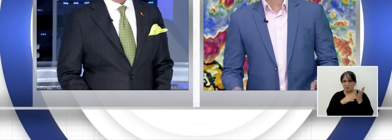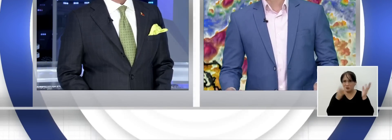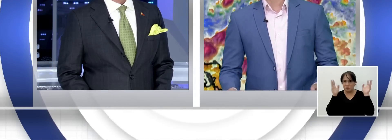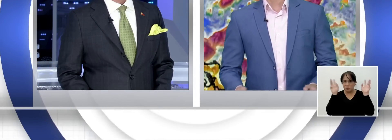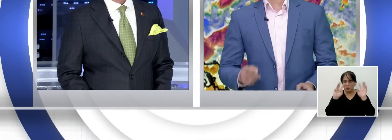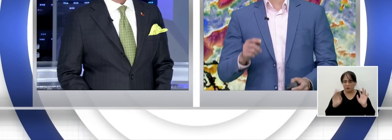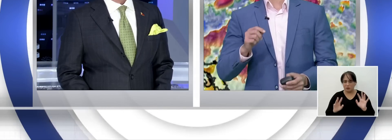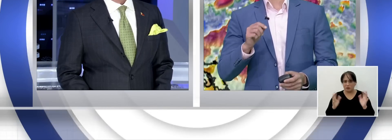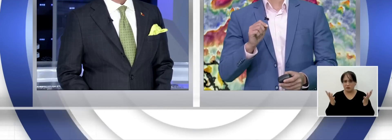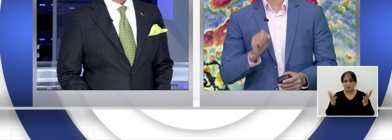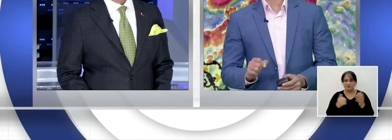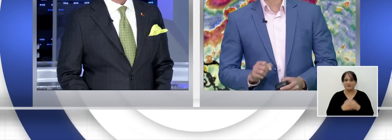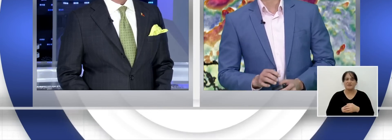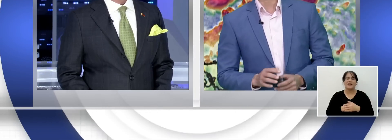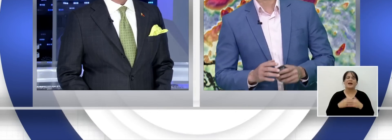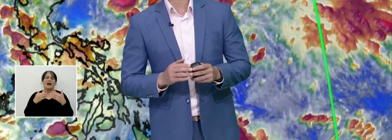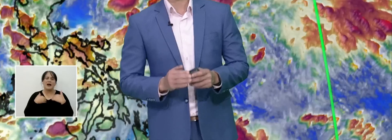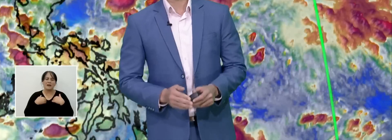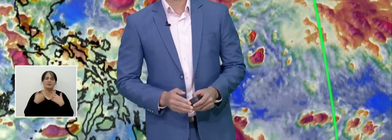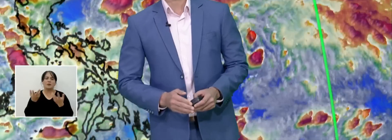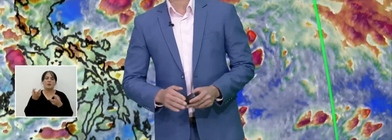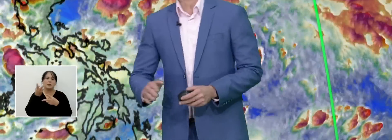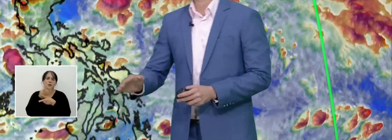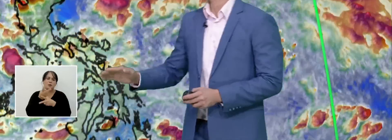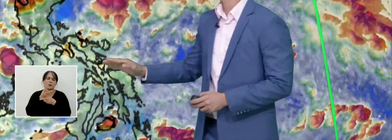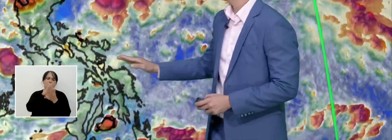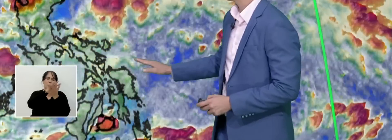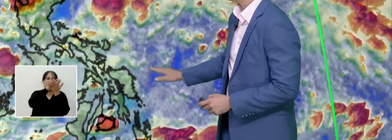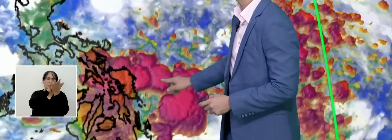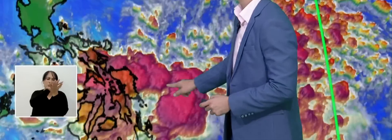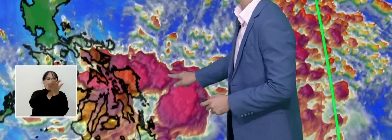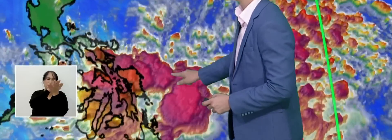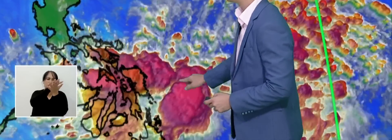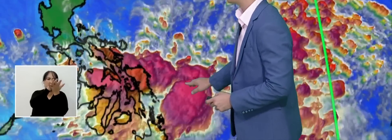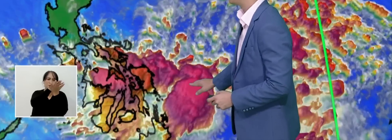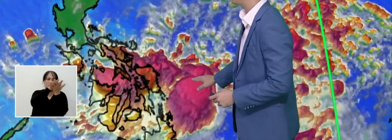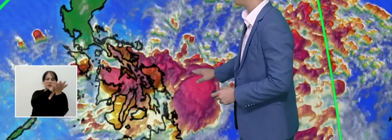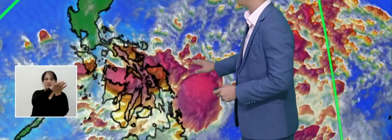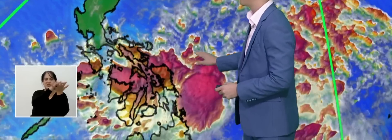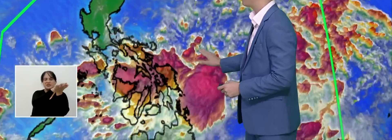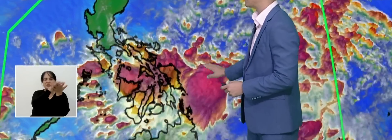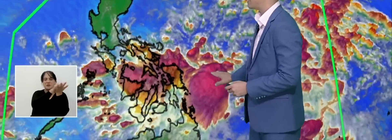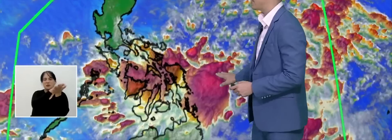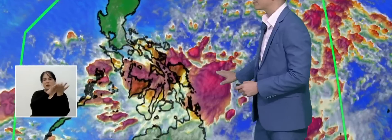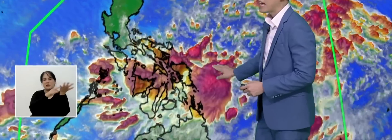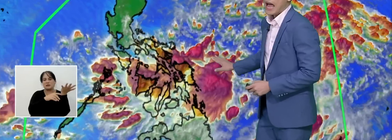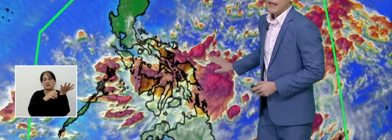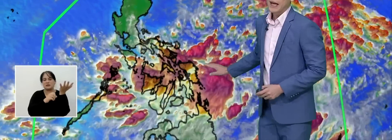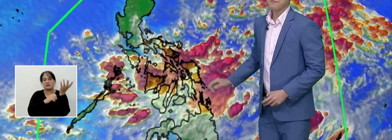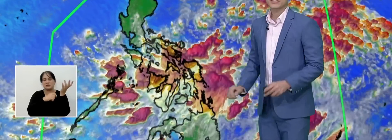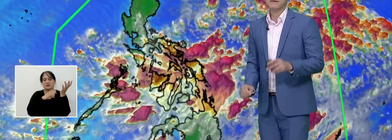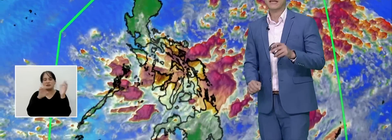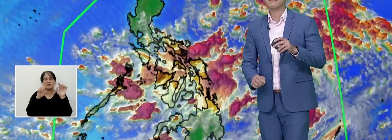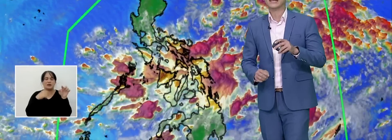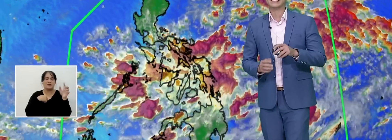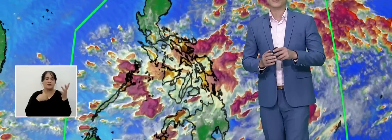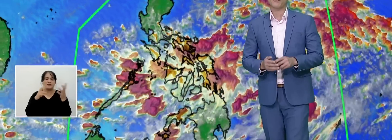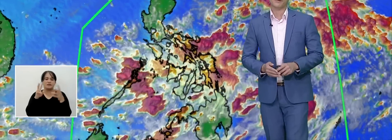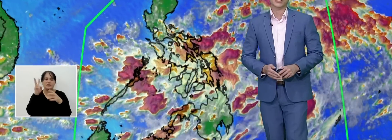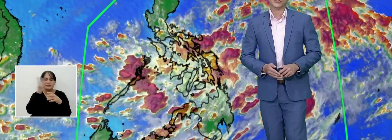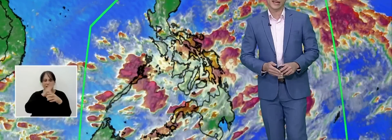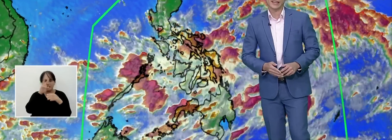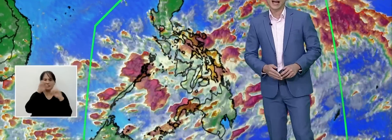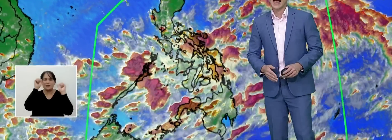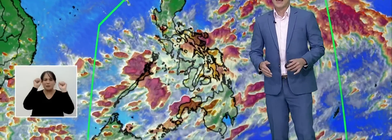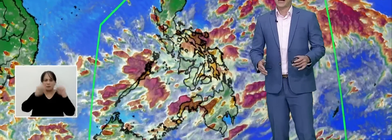Kabayan, meron ngayong binabantayang cloud cluster o home pole ng kaulapan sa silangan ng Visayas na posibleng maging